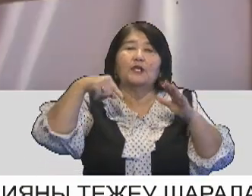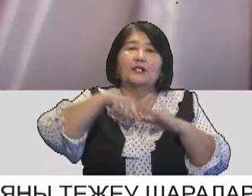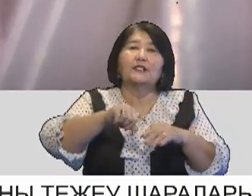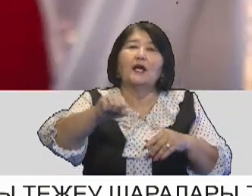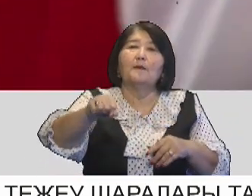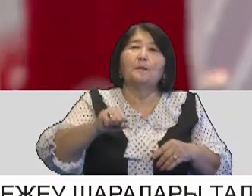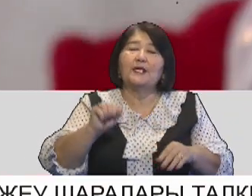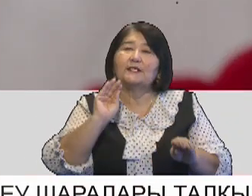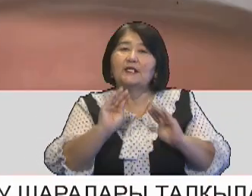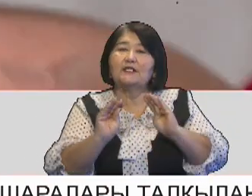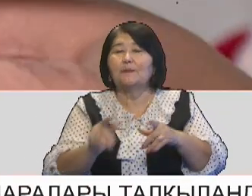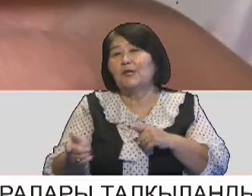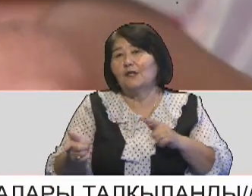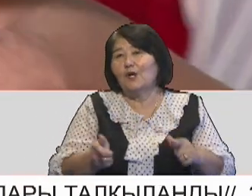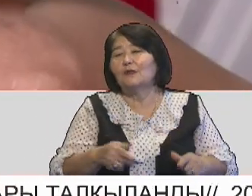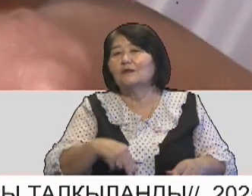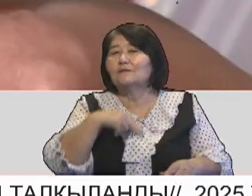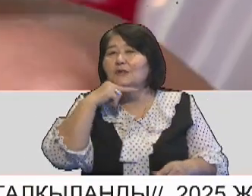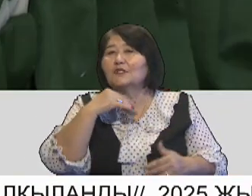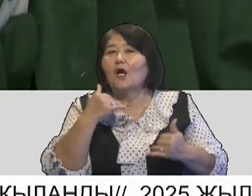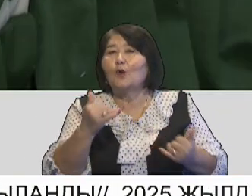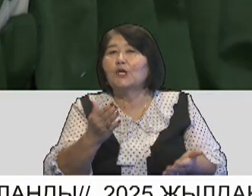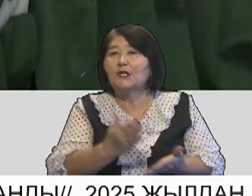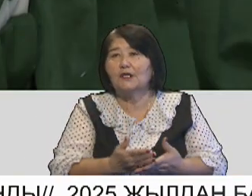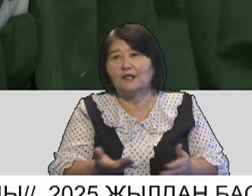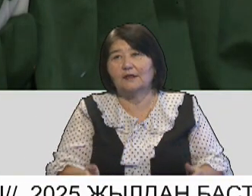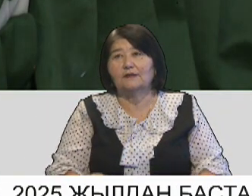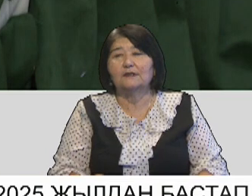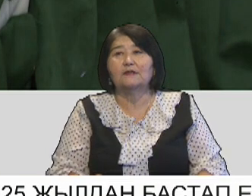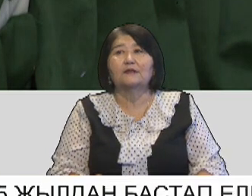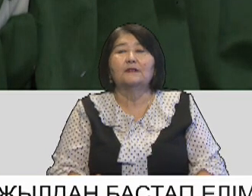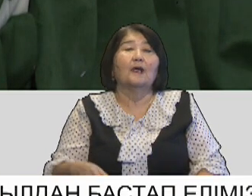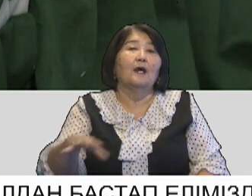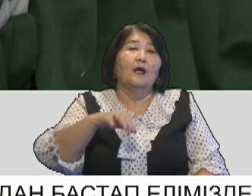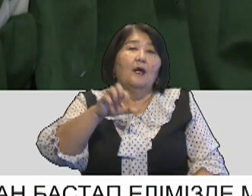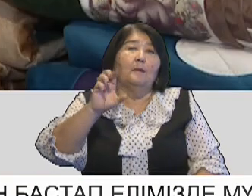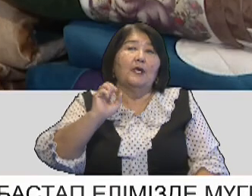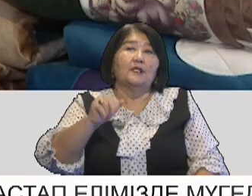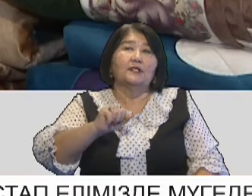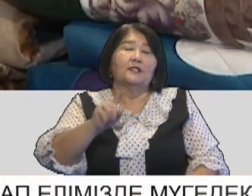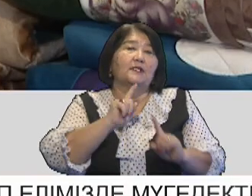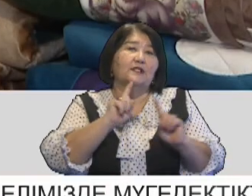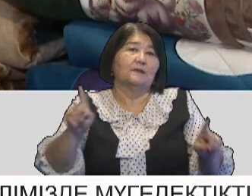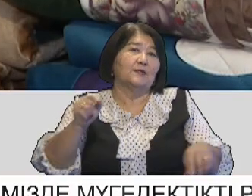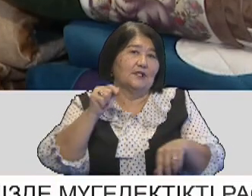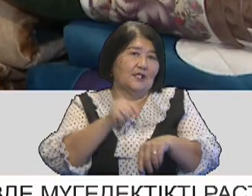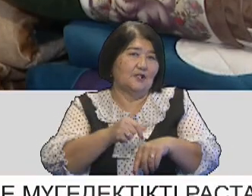бесік жабдықтарын дайындауға аса назар аударады екен. Бесік жасауын жасағанда басқаша әлем болады, сезімде